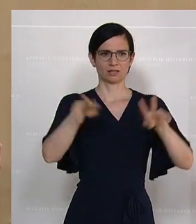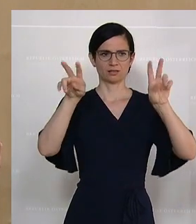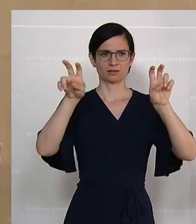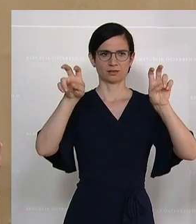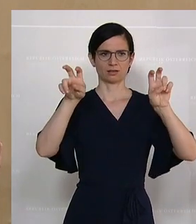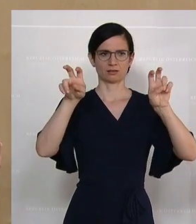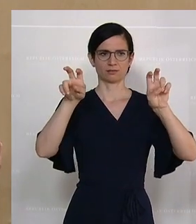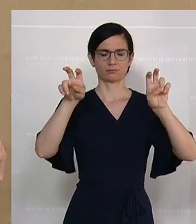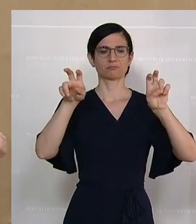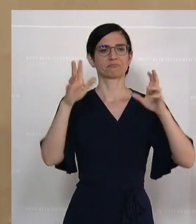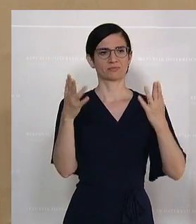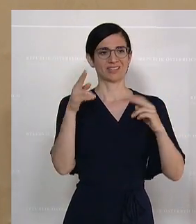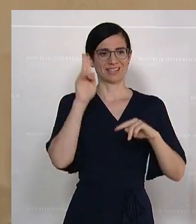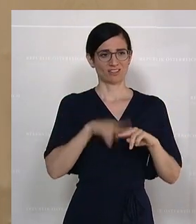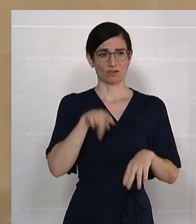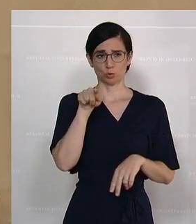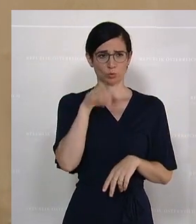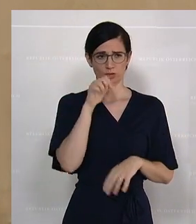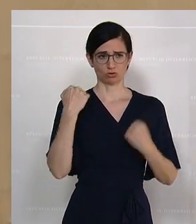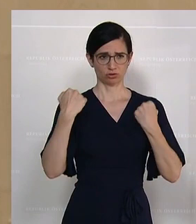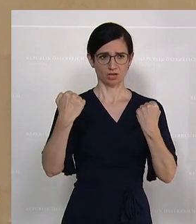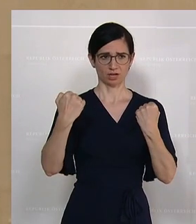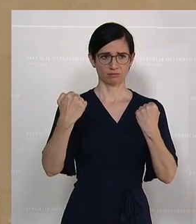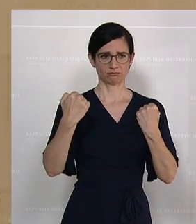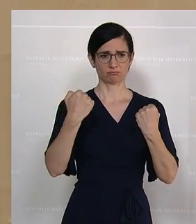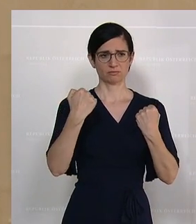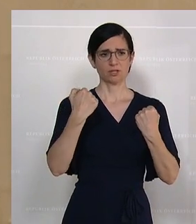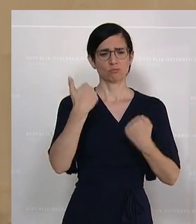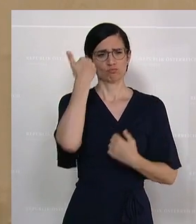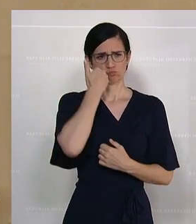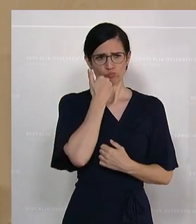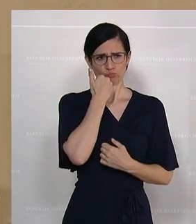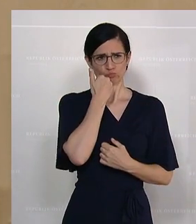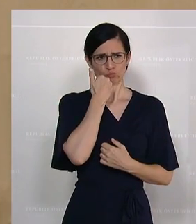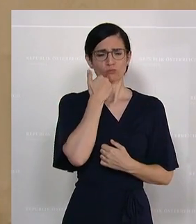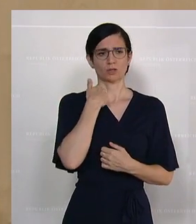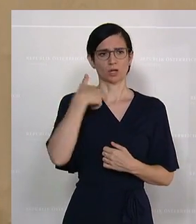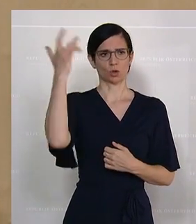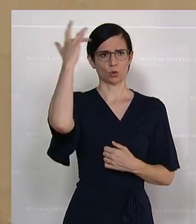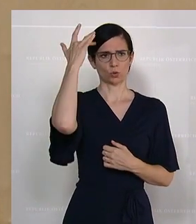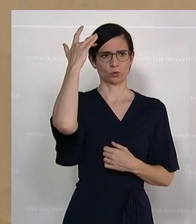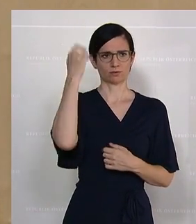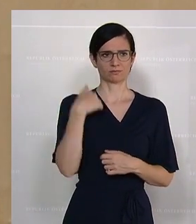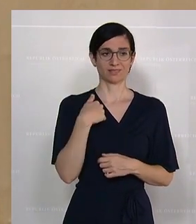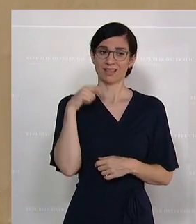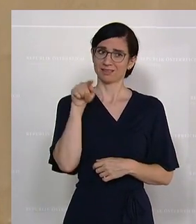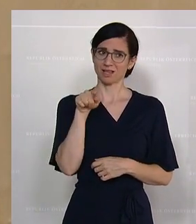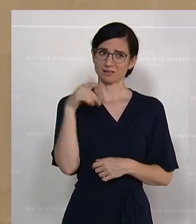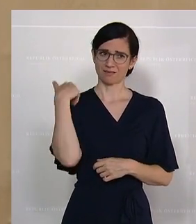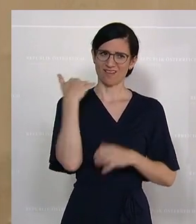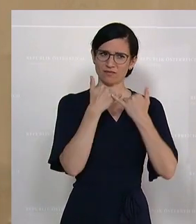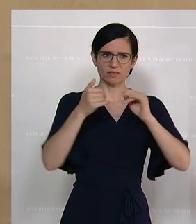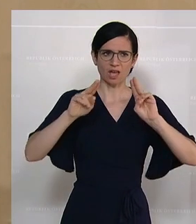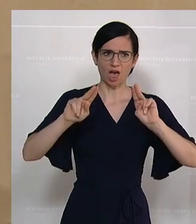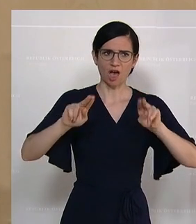lautet wenn du nicht stark bist dann sei klug und ich habe mit diesem satz einen appell an sie gerichtet ich habe